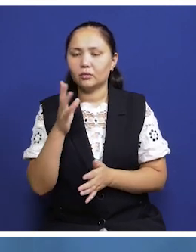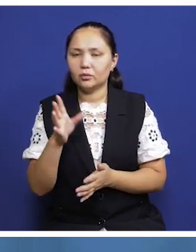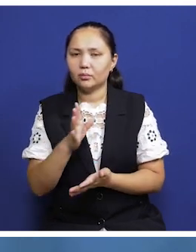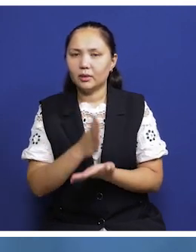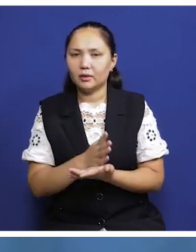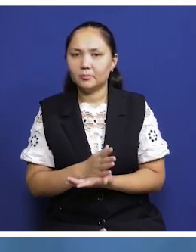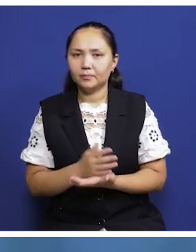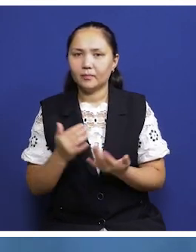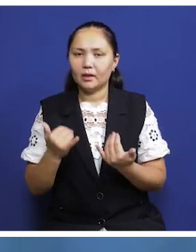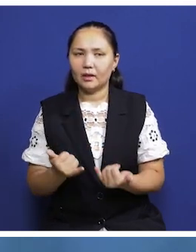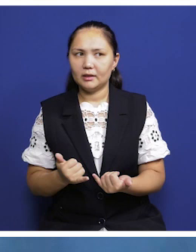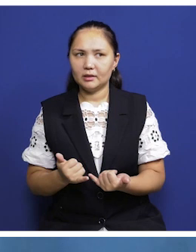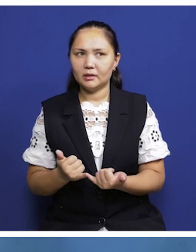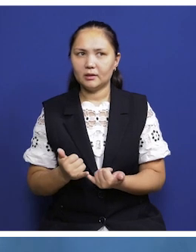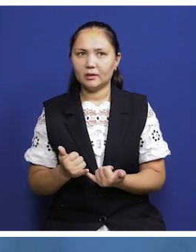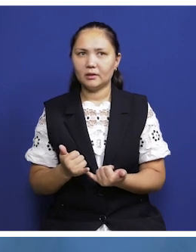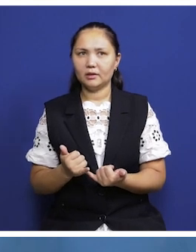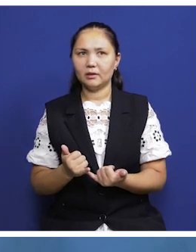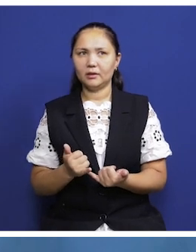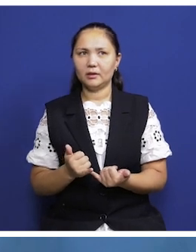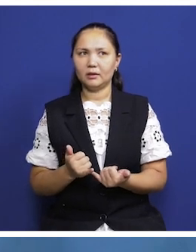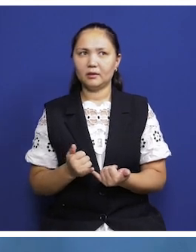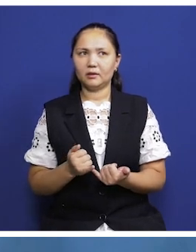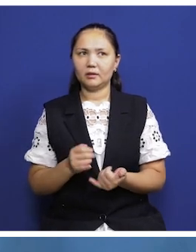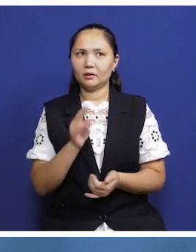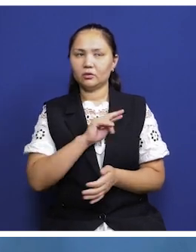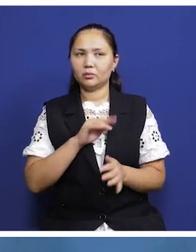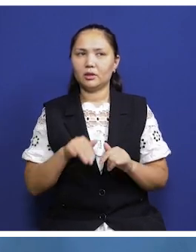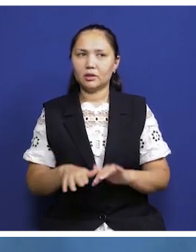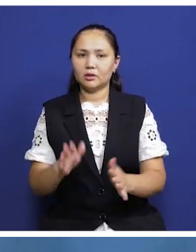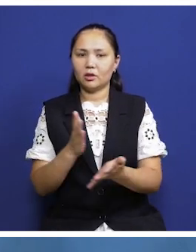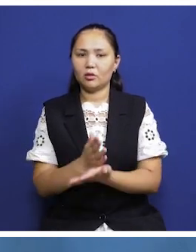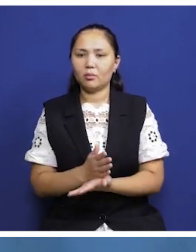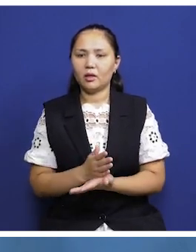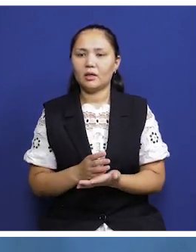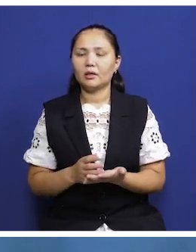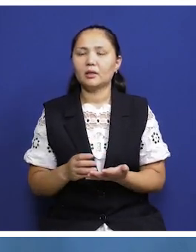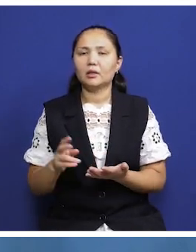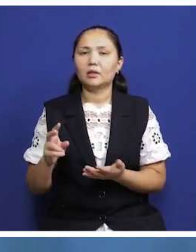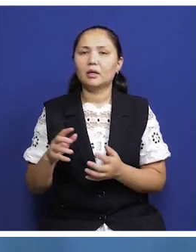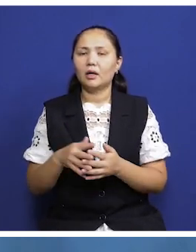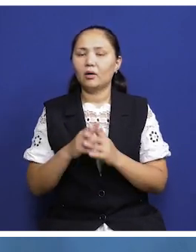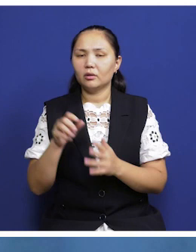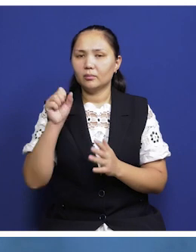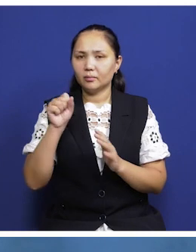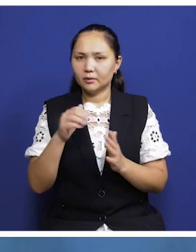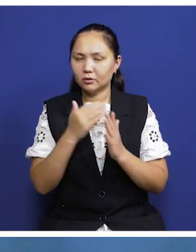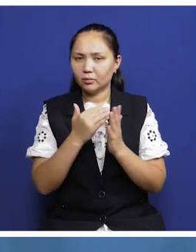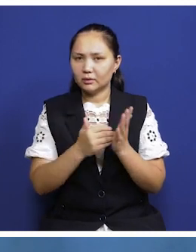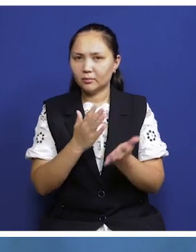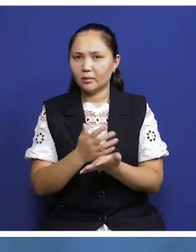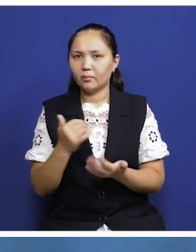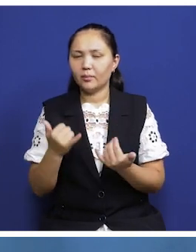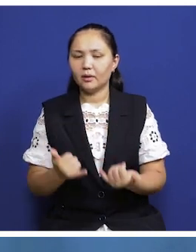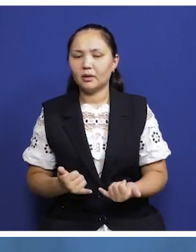шығарсыздар. Қазір сондай ауқымды бағдарламалар іске асырылған. 2019 жылы бізде ауыл ел бесігі бағдарламасы іске асырылды. Биылдан